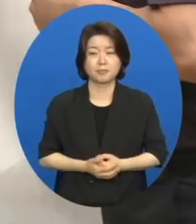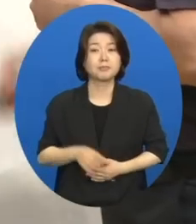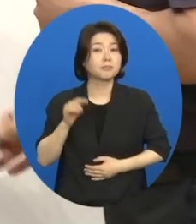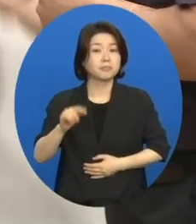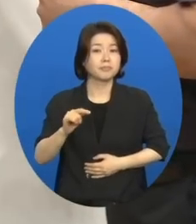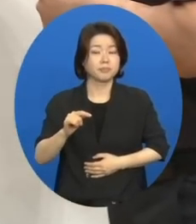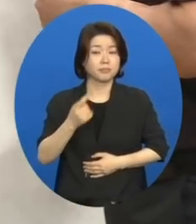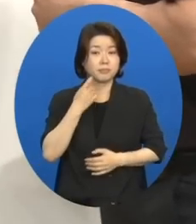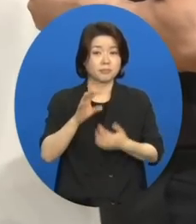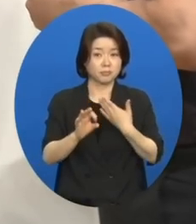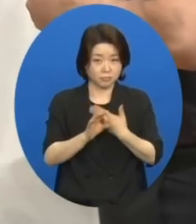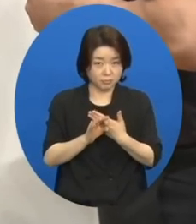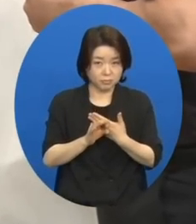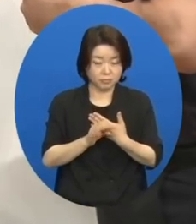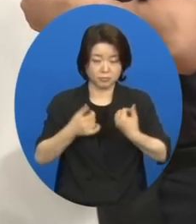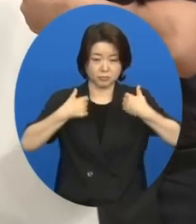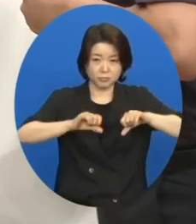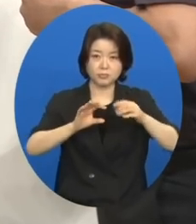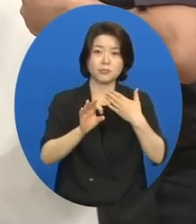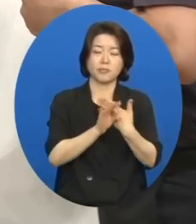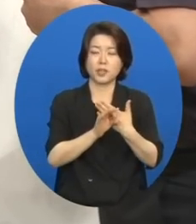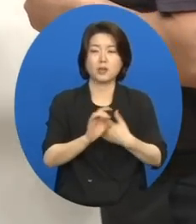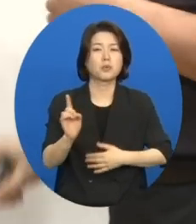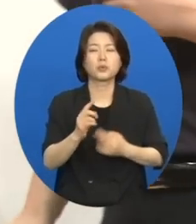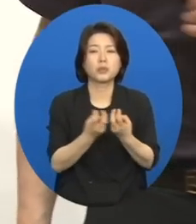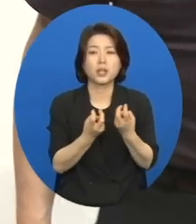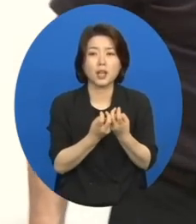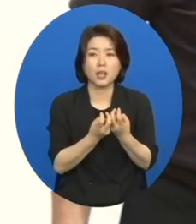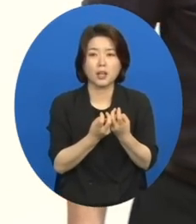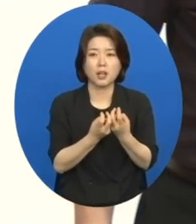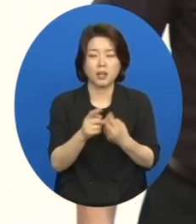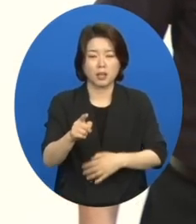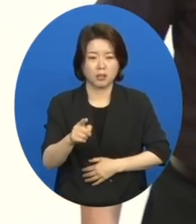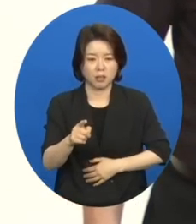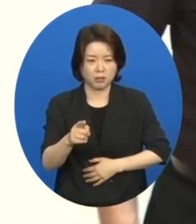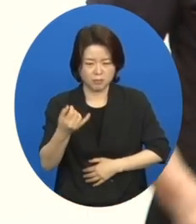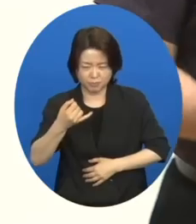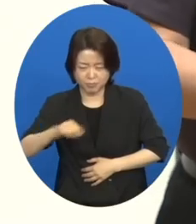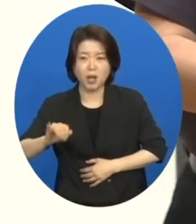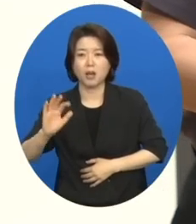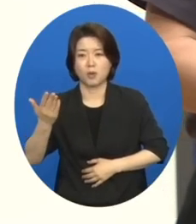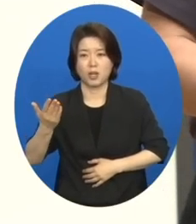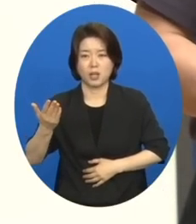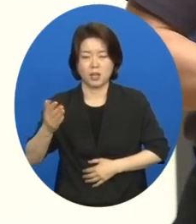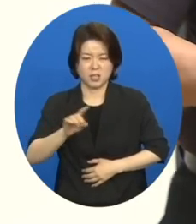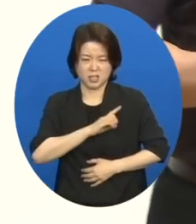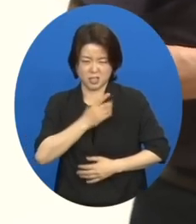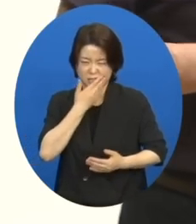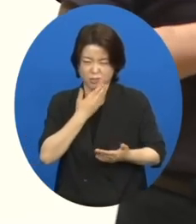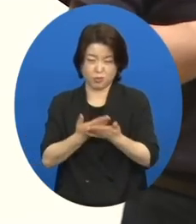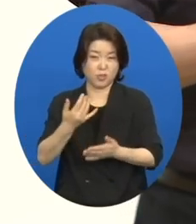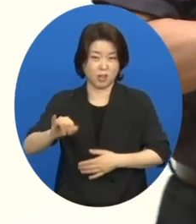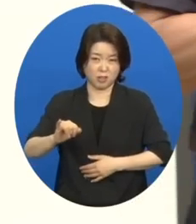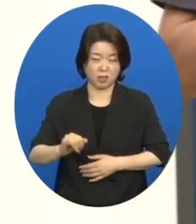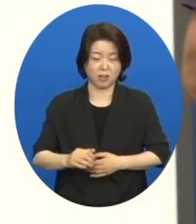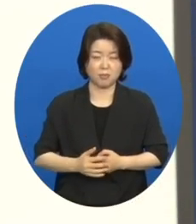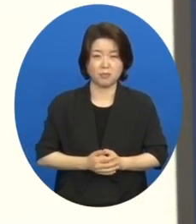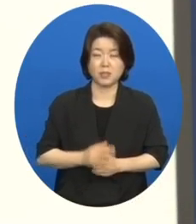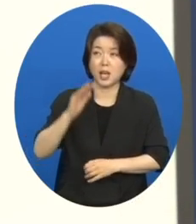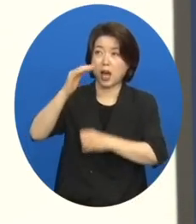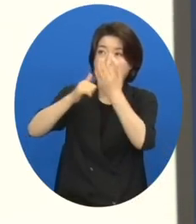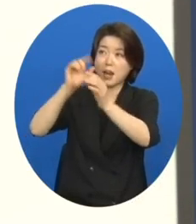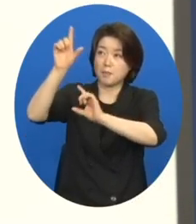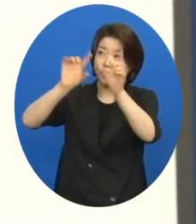이걸 만약에 포기하면 그게 바로 치명적 결함이 되는 거죠. 하나님의 형상으로 지음받은